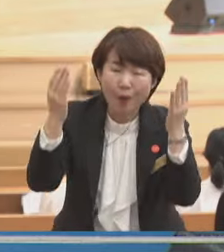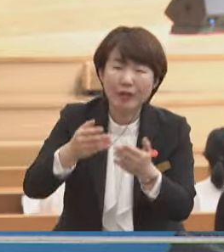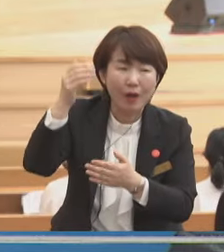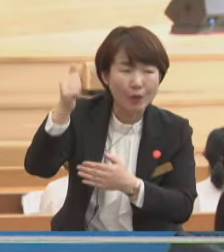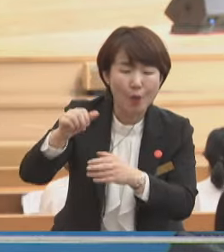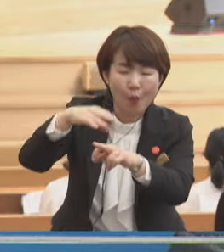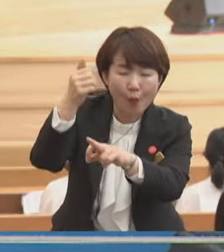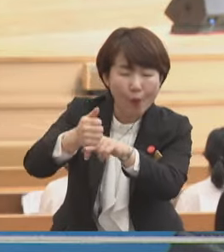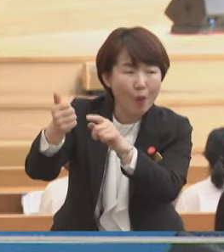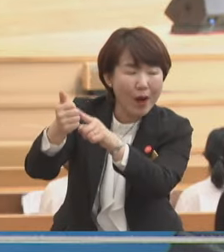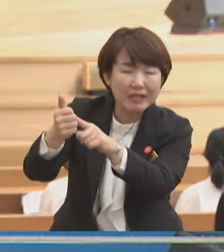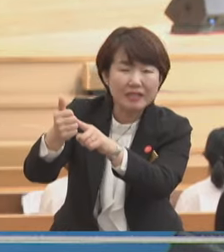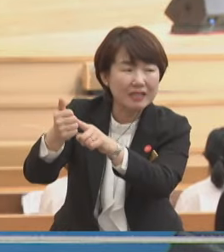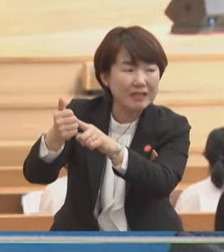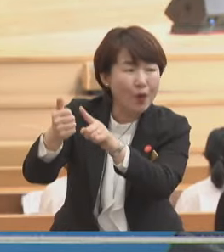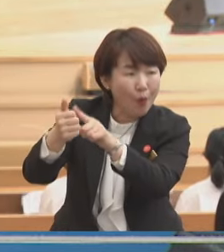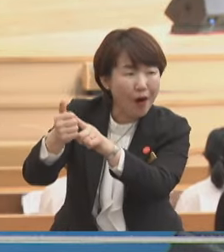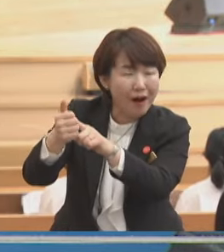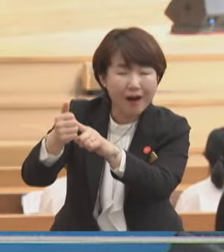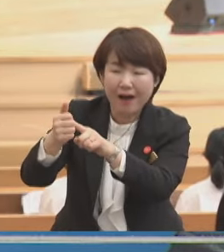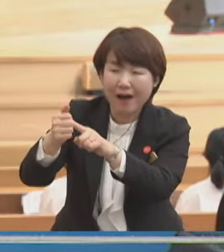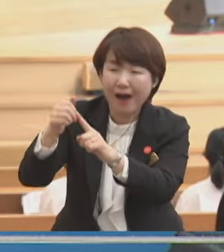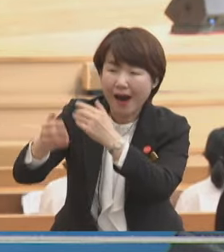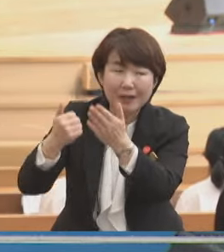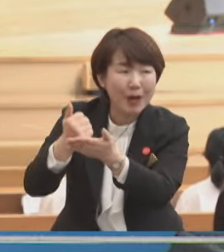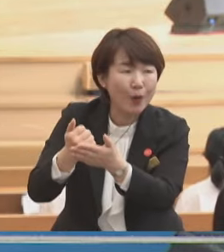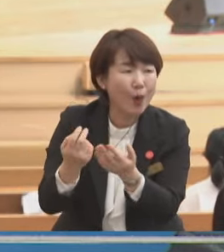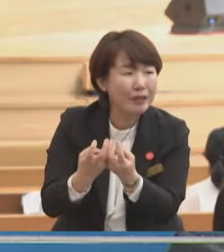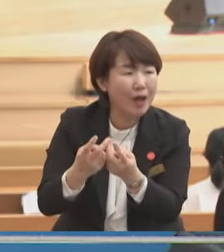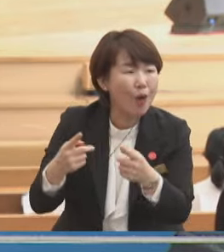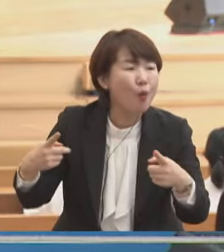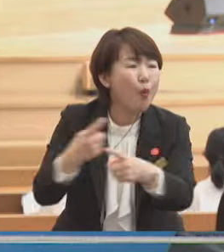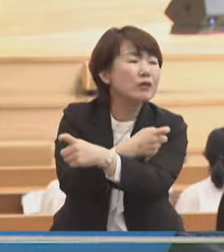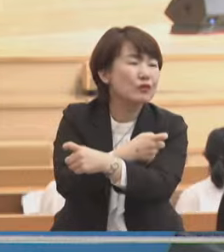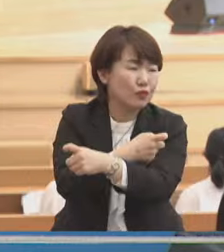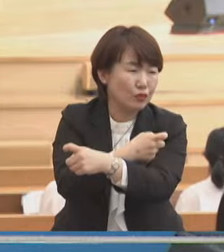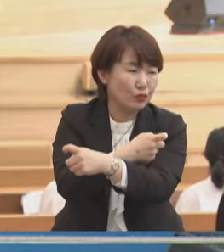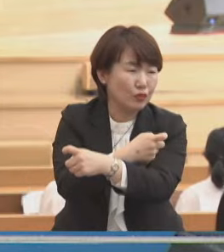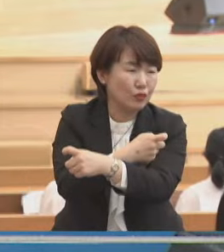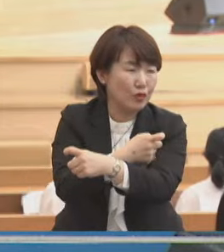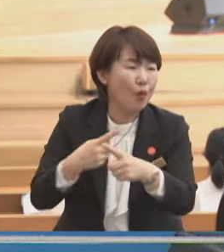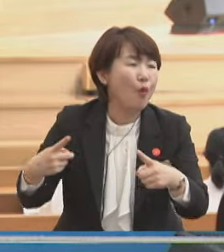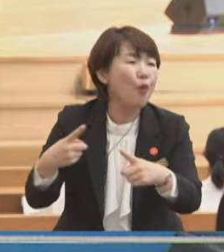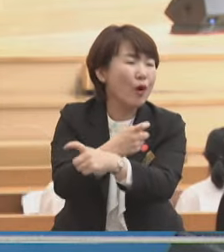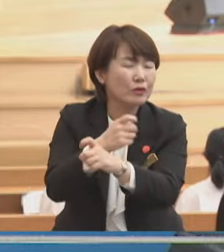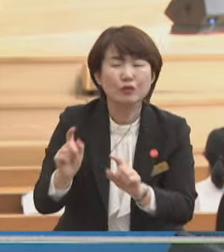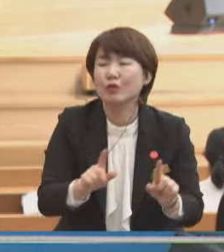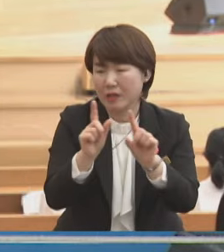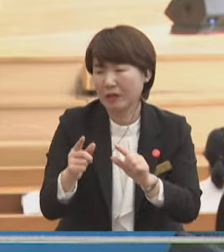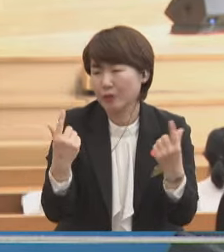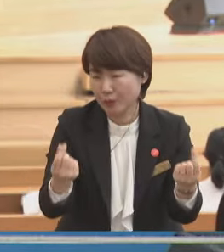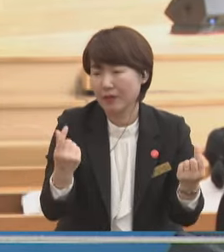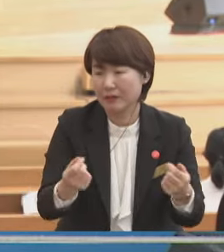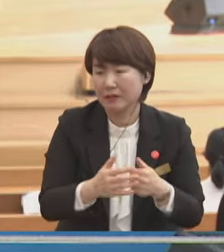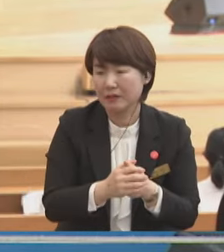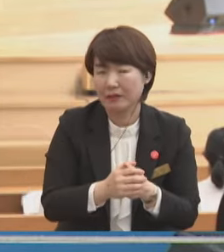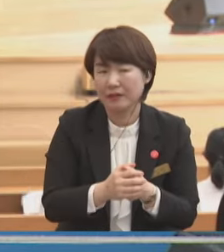하나님과 어떤 관계로 사는 거예요 원수로 살고 있는 거예요 적으로 살고 있는